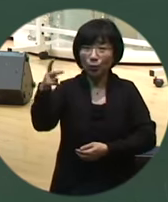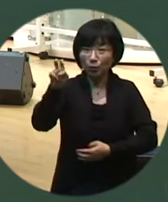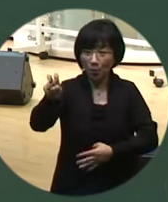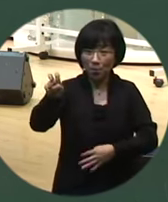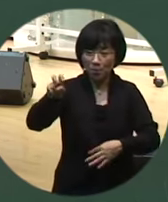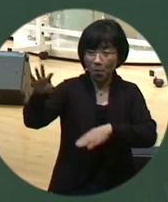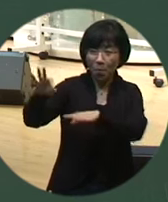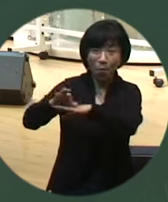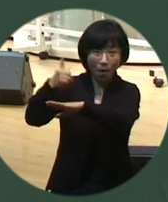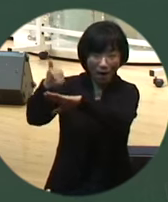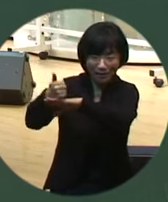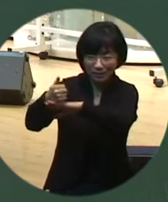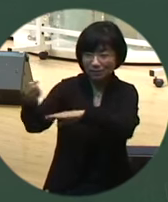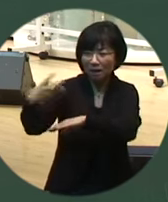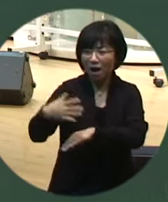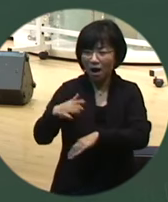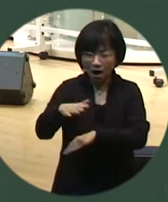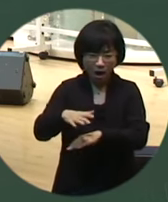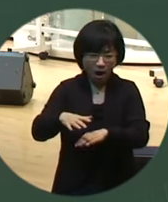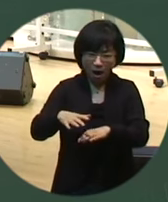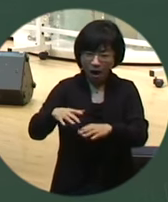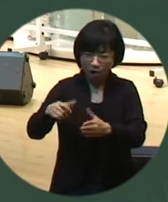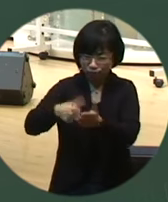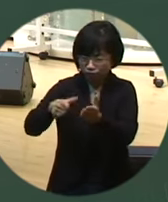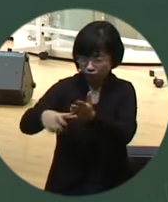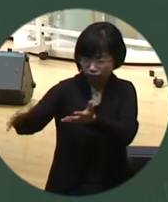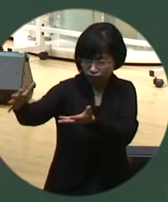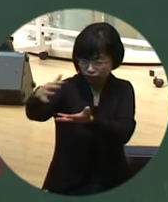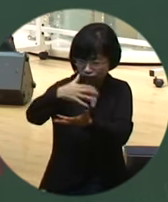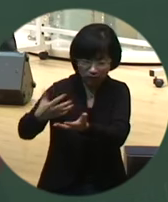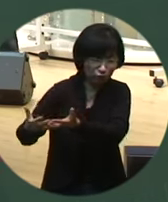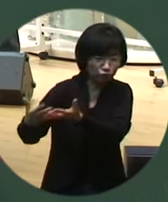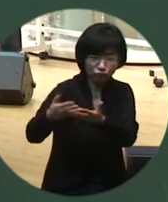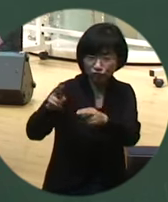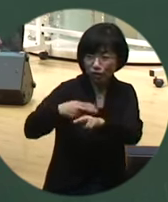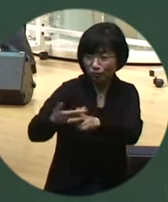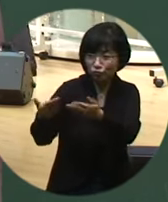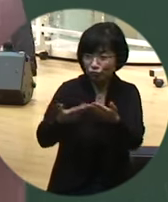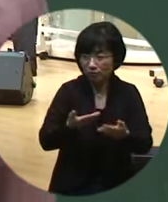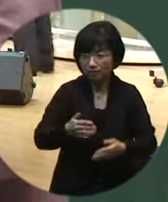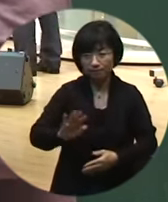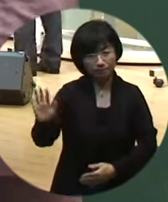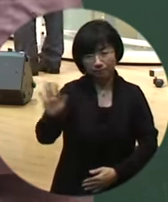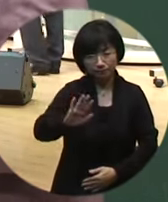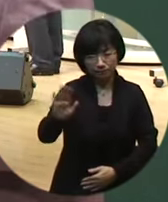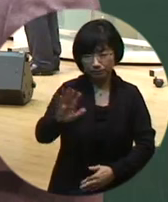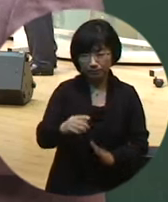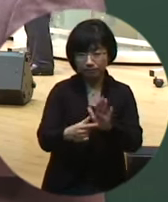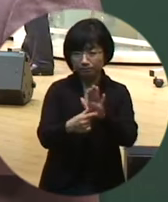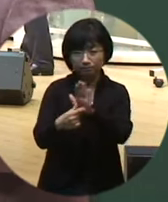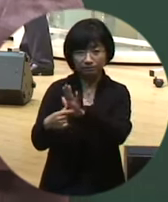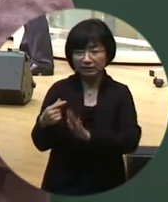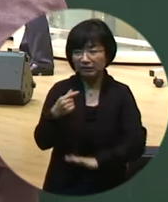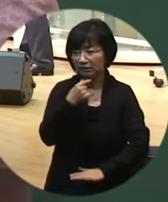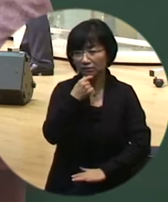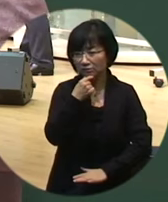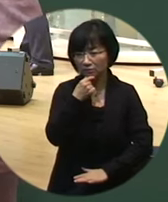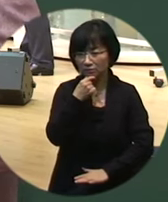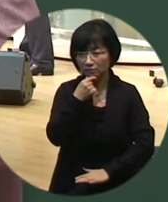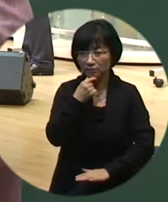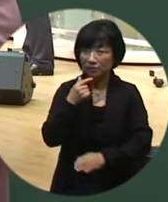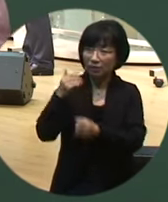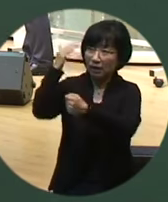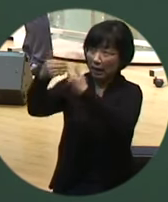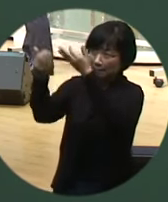앞에서 하나님의 능력을 신앙으로 고백했잖아요. And then the king of Sodom wanted to give him a tribute and he made his confession of faith before